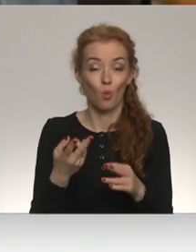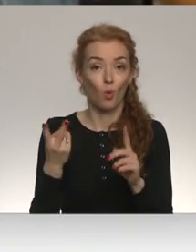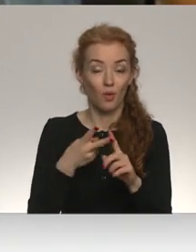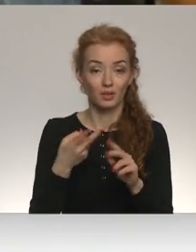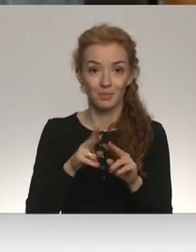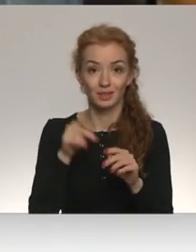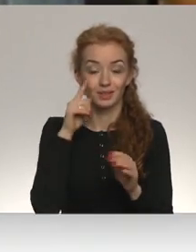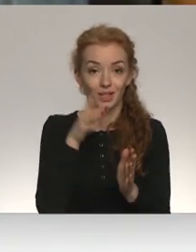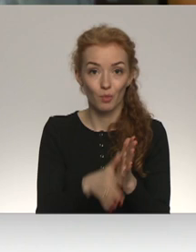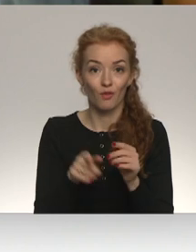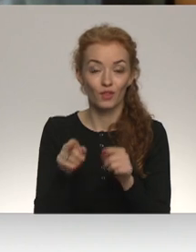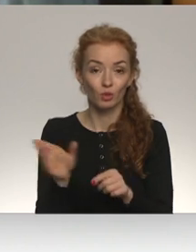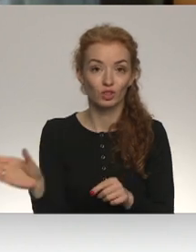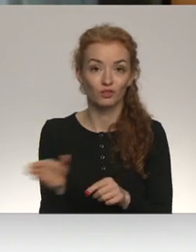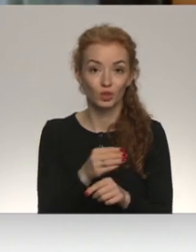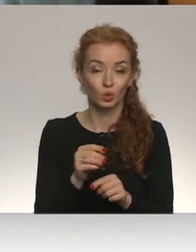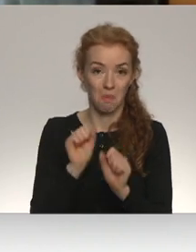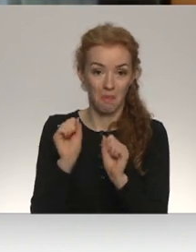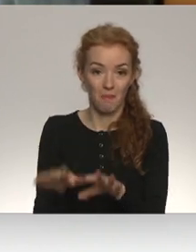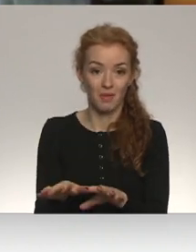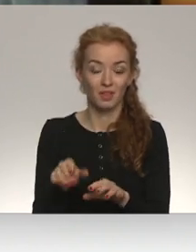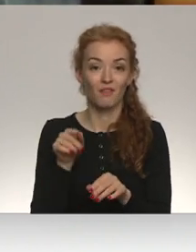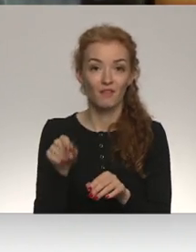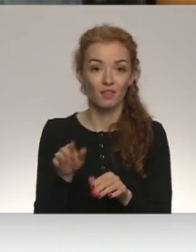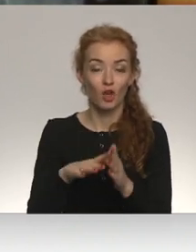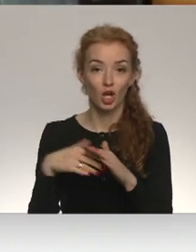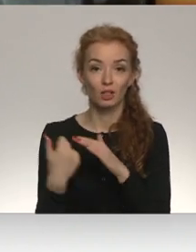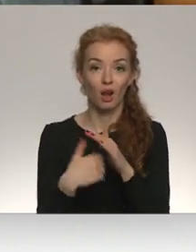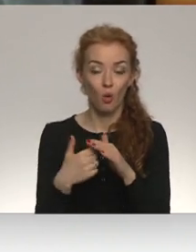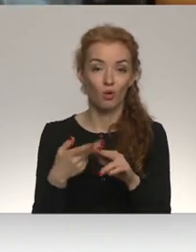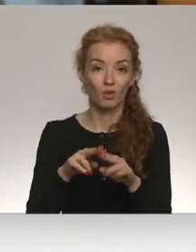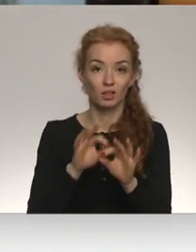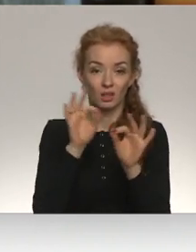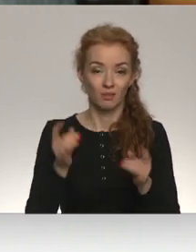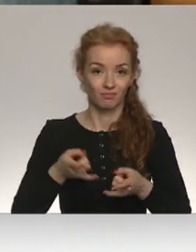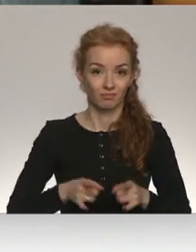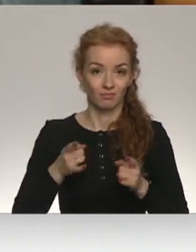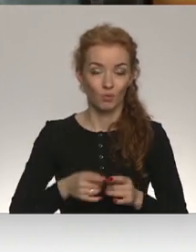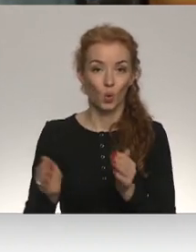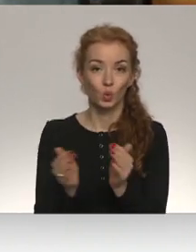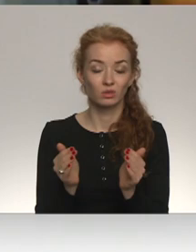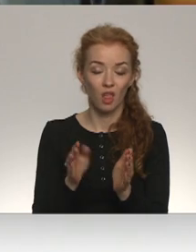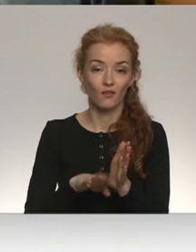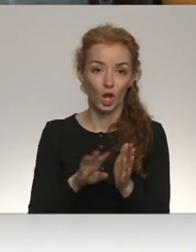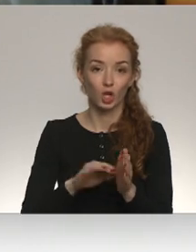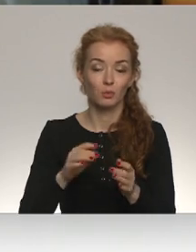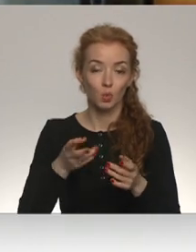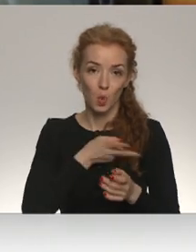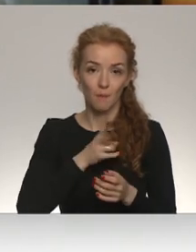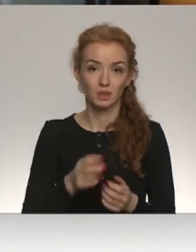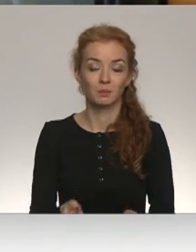ka tu saproti, ka viņus visus tūlīt pametīs. Viņi paklēņos un sāks dzimt bērni, un kucēni mirs lielās